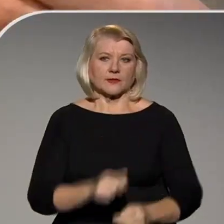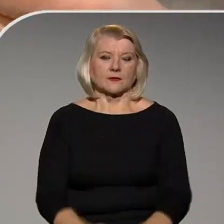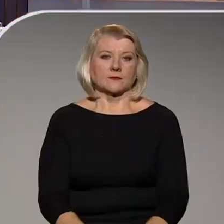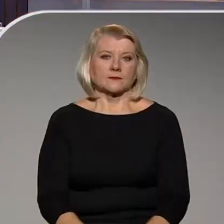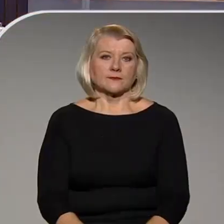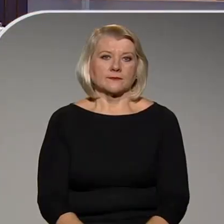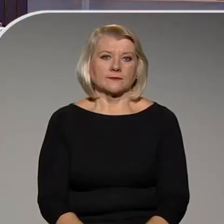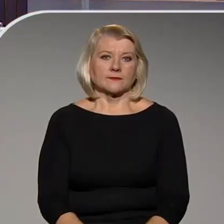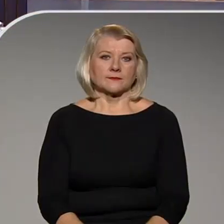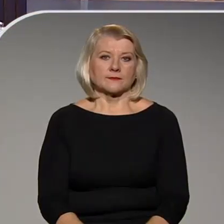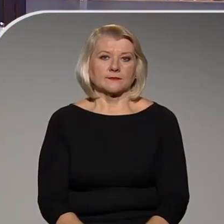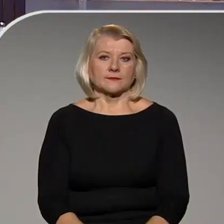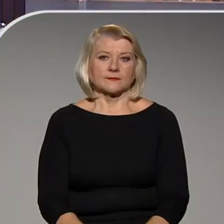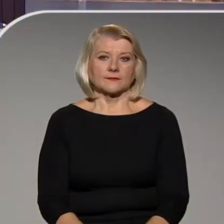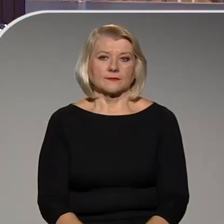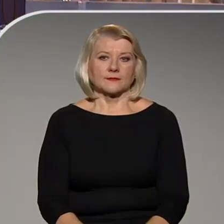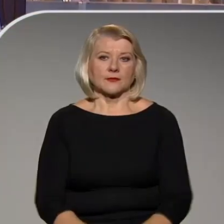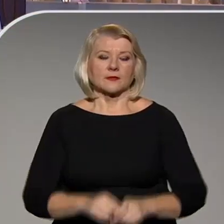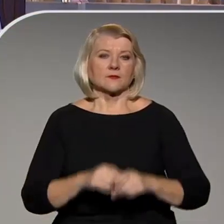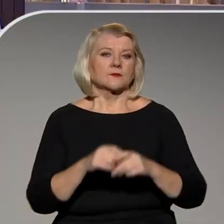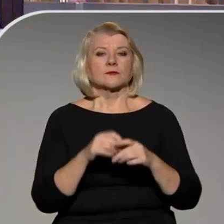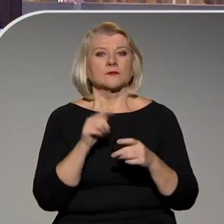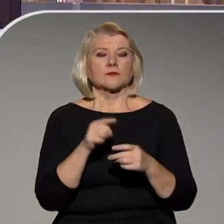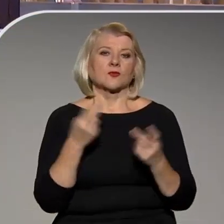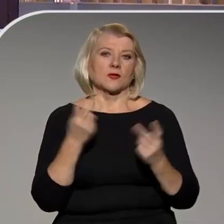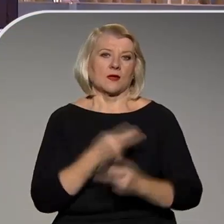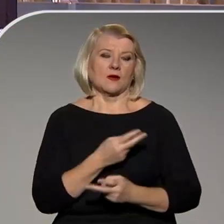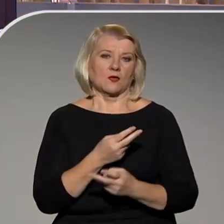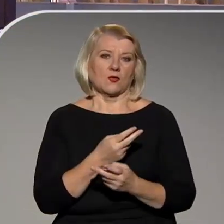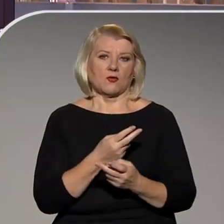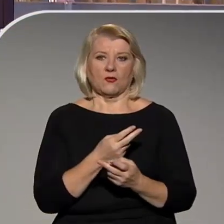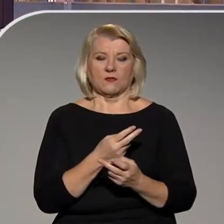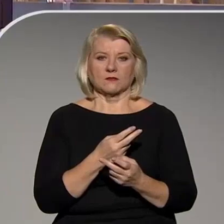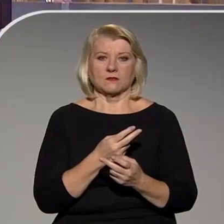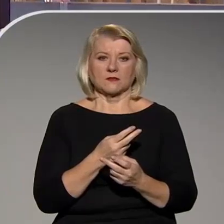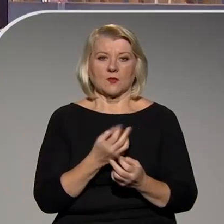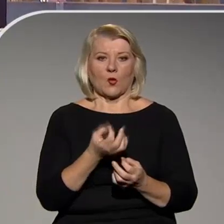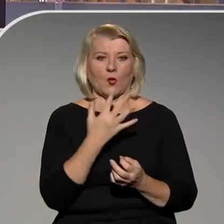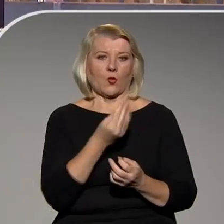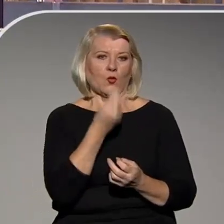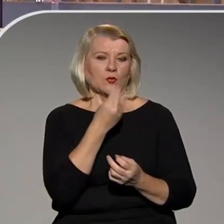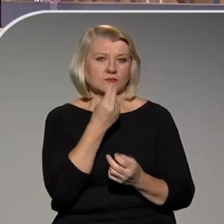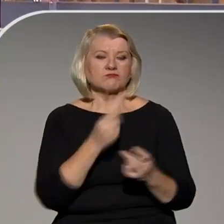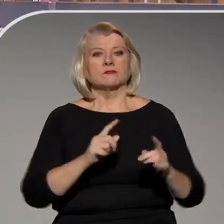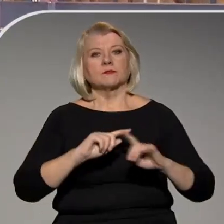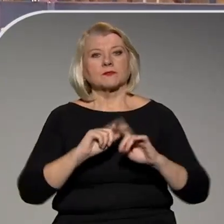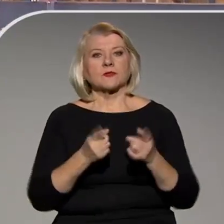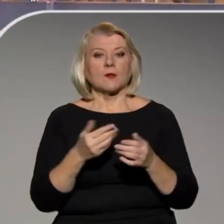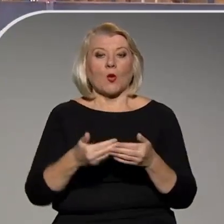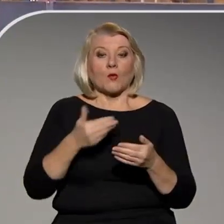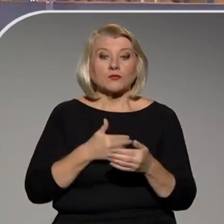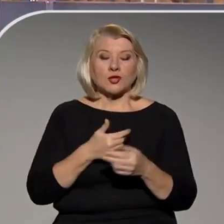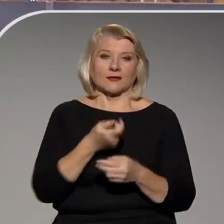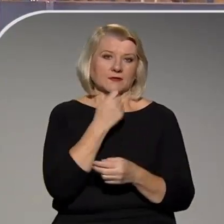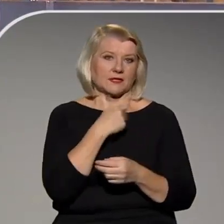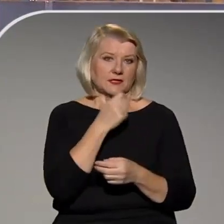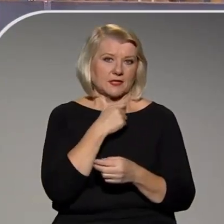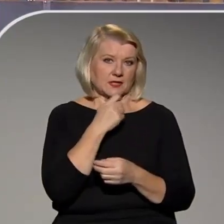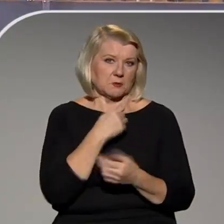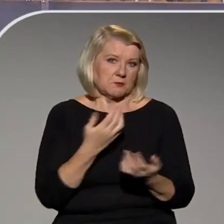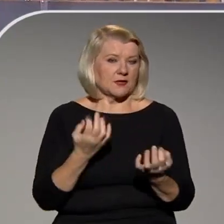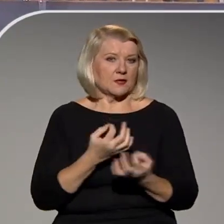knekebrod a může to fungovat jako fajn snack, ale i klidně jako předkrm na